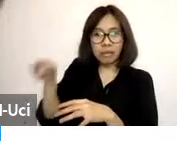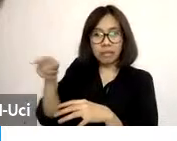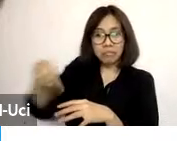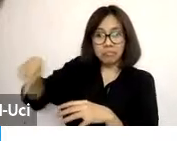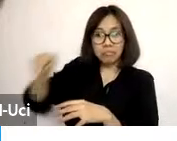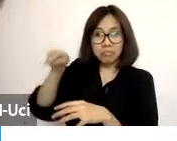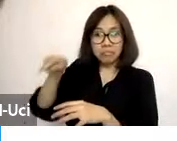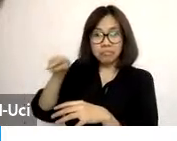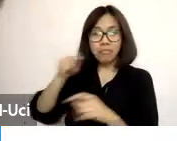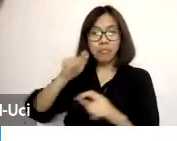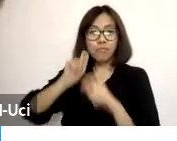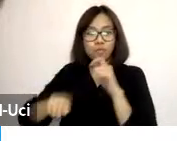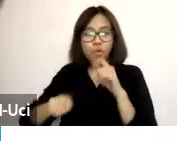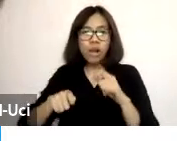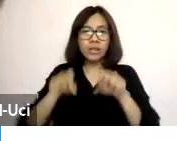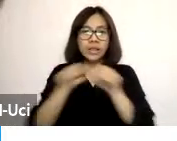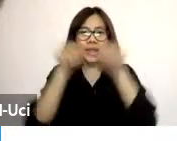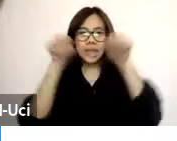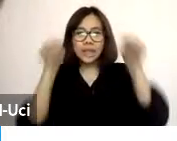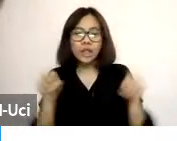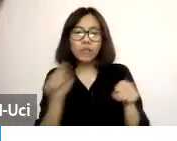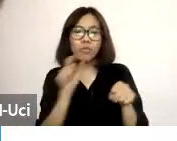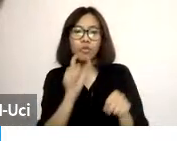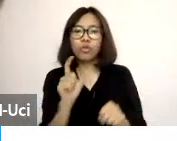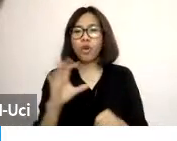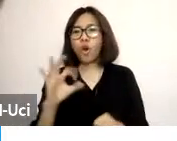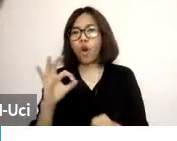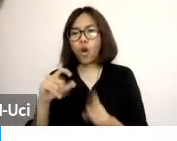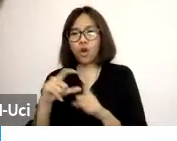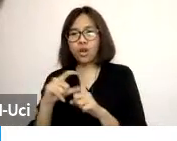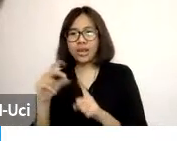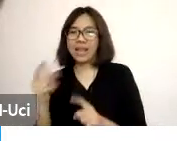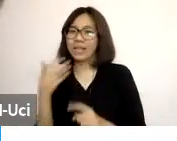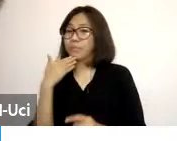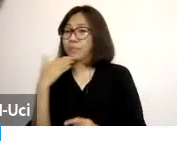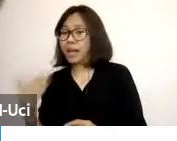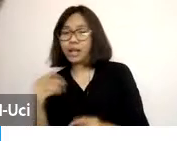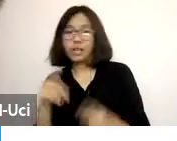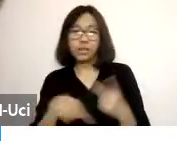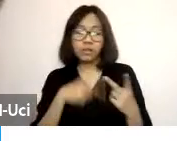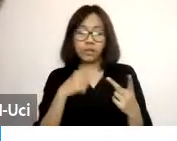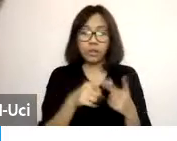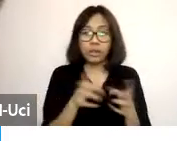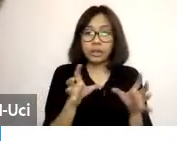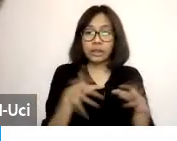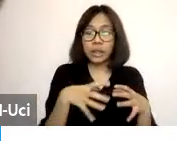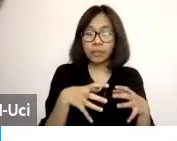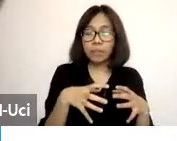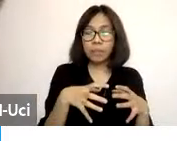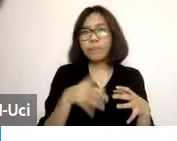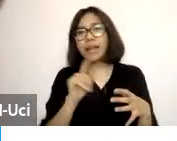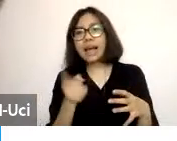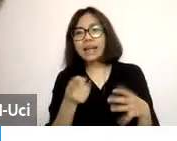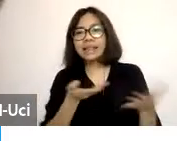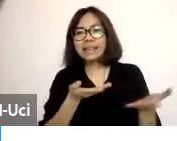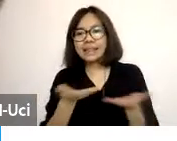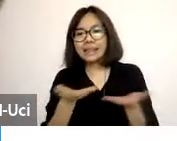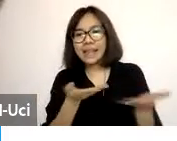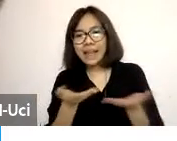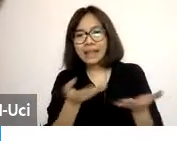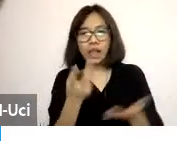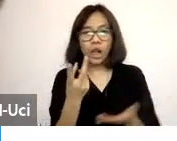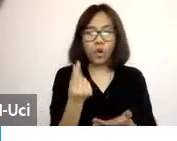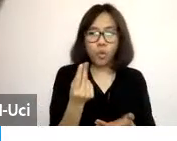namanya mengakomodasi Odia lalu kemudian juga di ranah sektor jasa keuangan juga sudah ada ia kalau kita melihat ada kontak